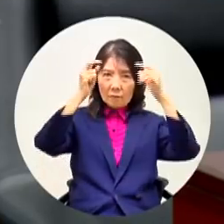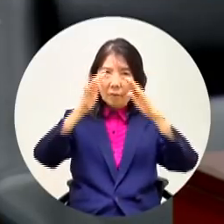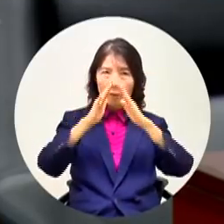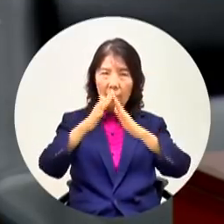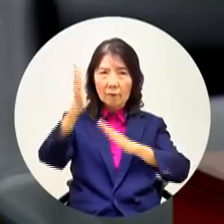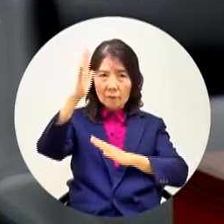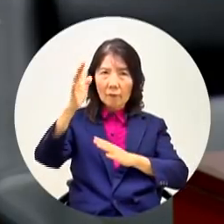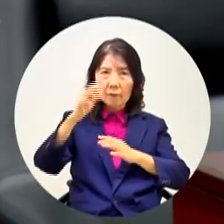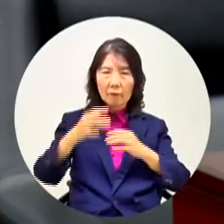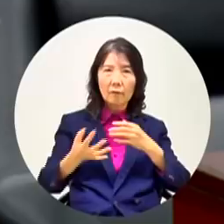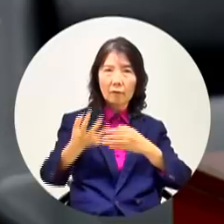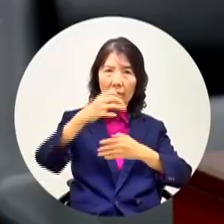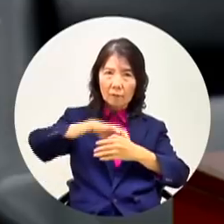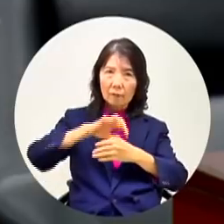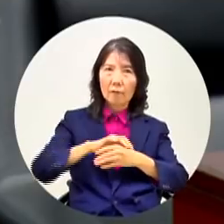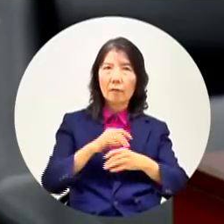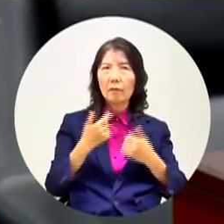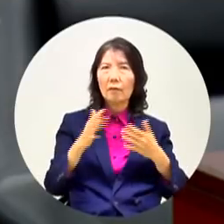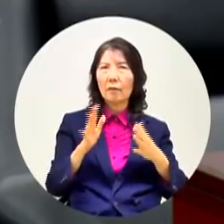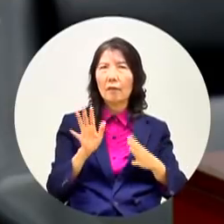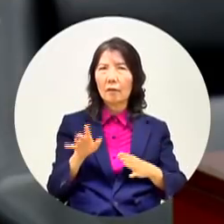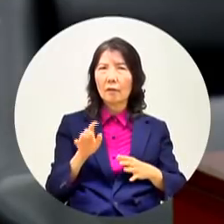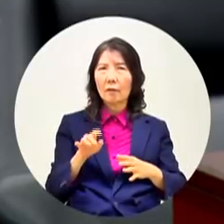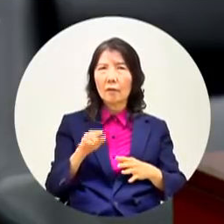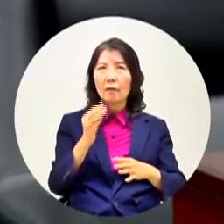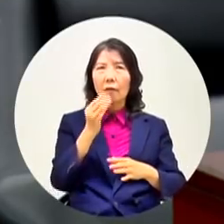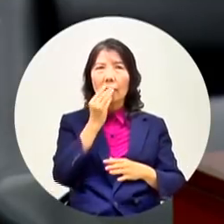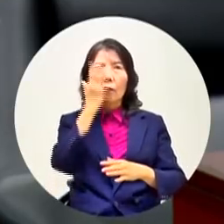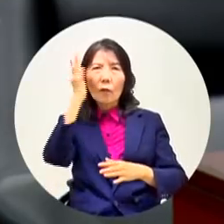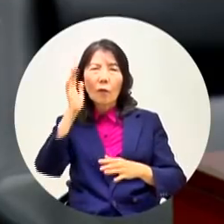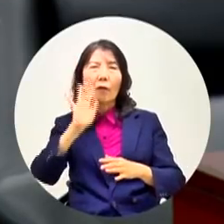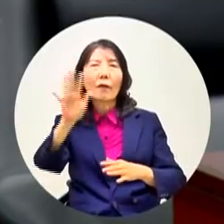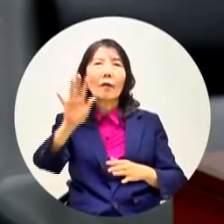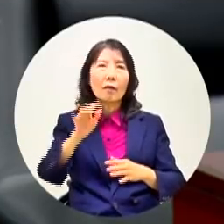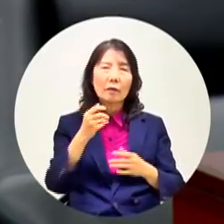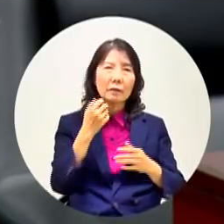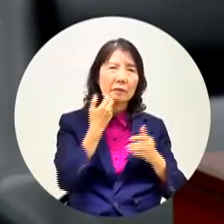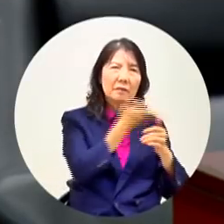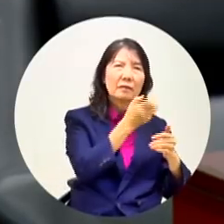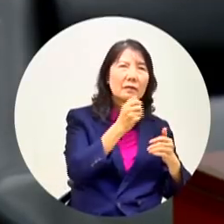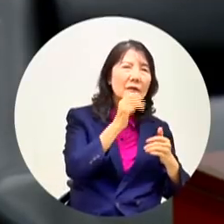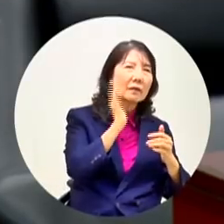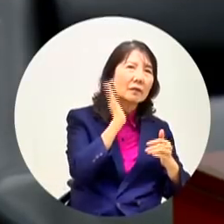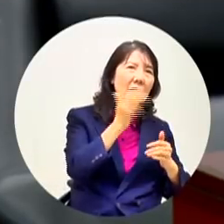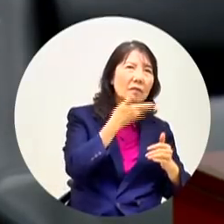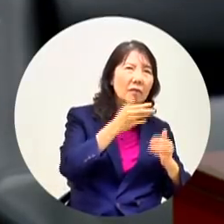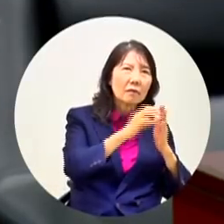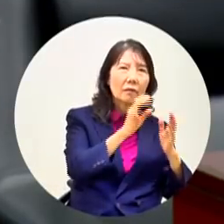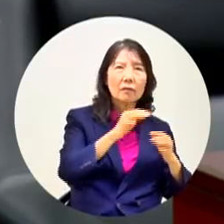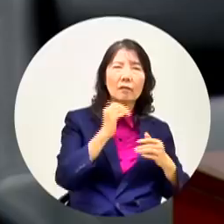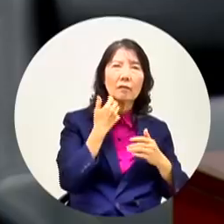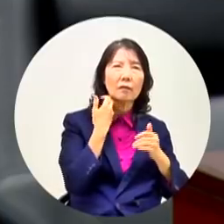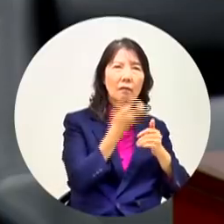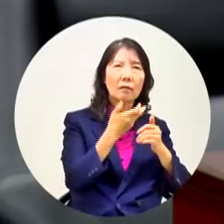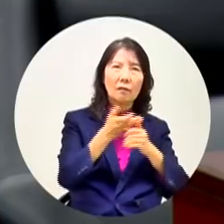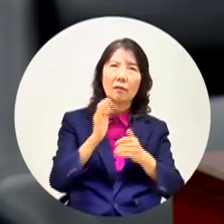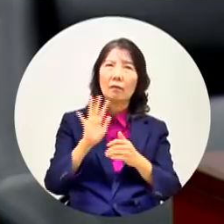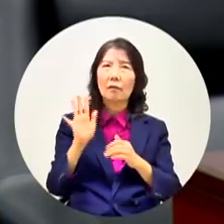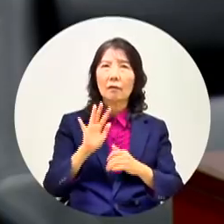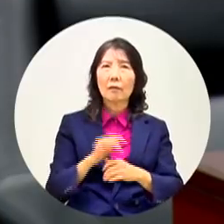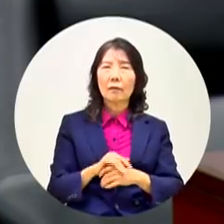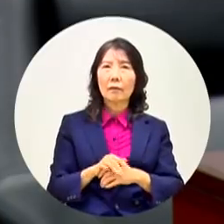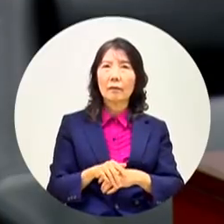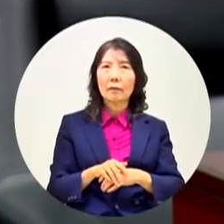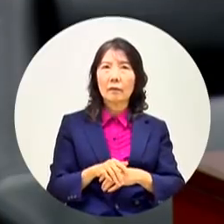讲，我们不要来去讲啊，这是咱的观光局的，这是水利局的，这是用，这是干部局的，我都期待所有的